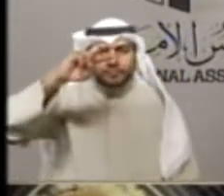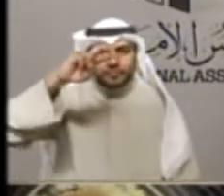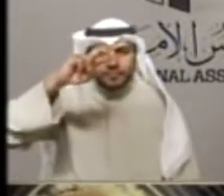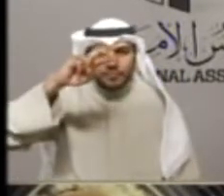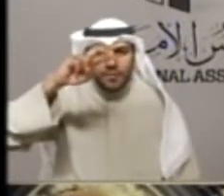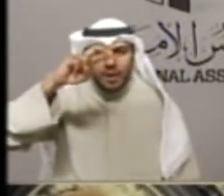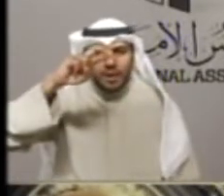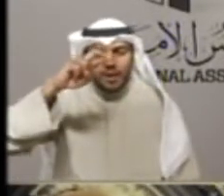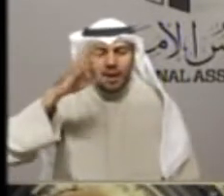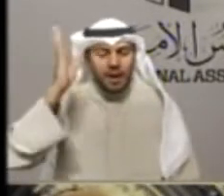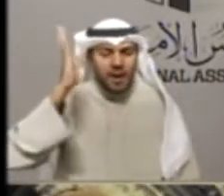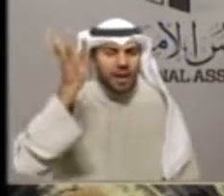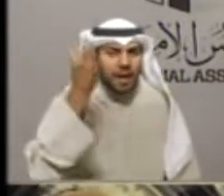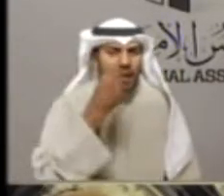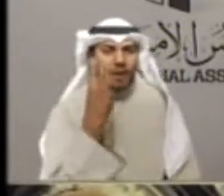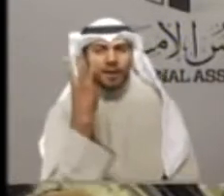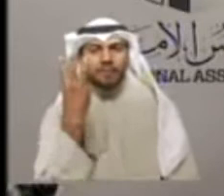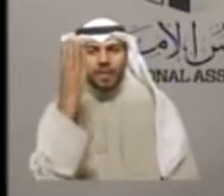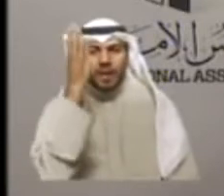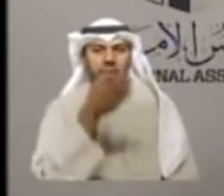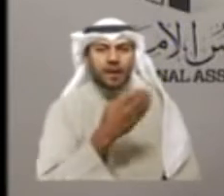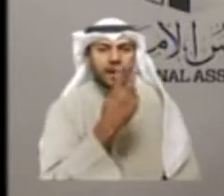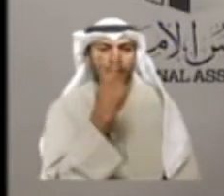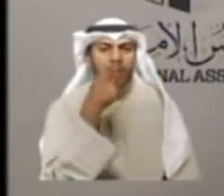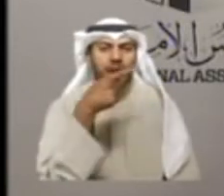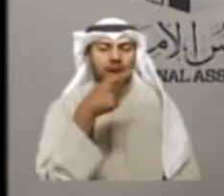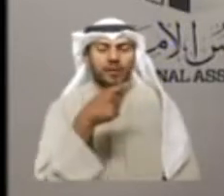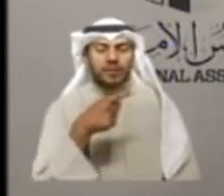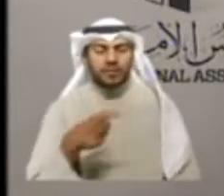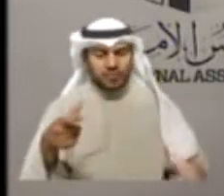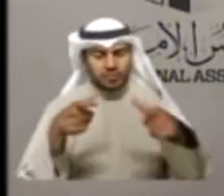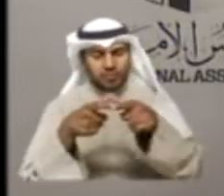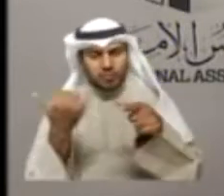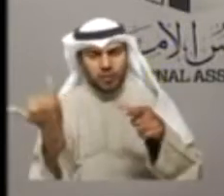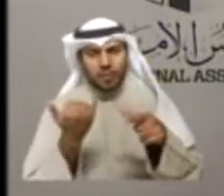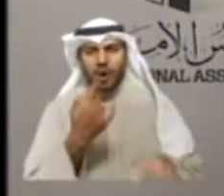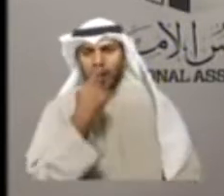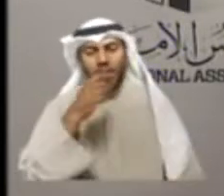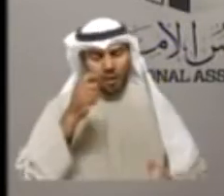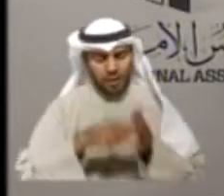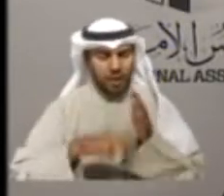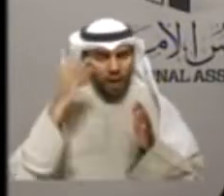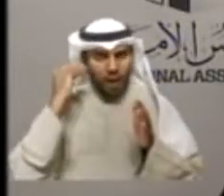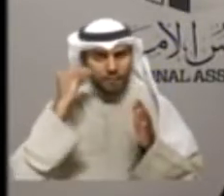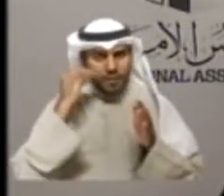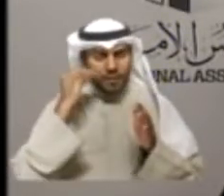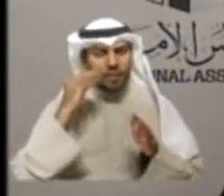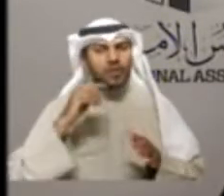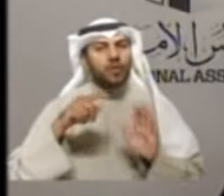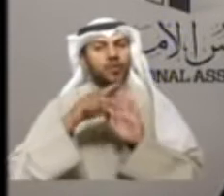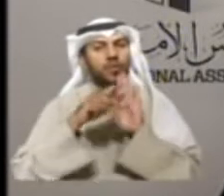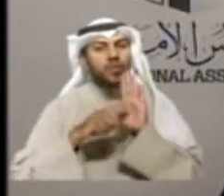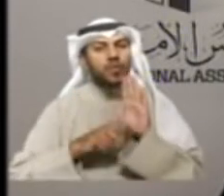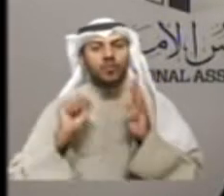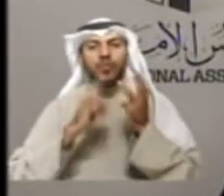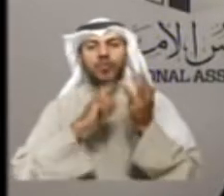المقبل الموافق 3 ديسمبر، وذلك لإقرار قانون الرياضة الجديد المتوافق مع معايير واشتراطات